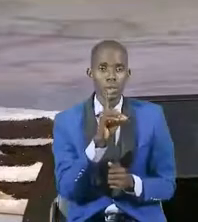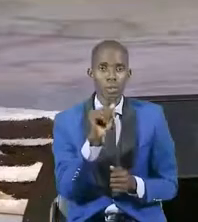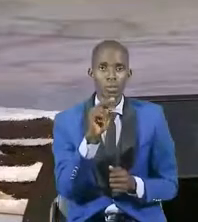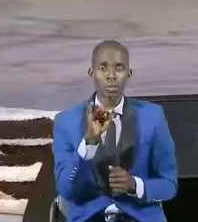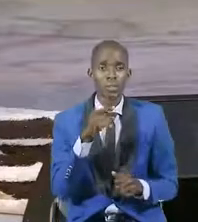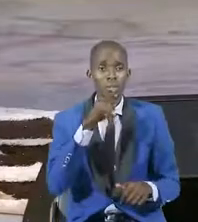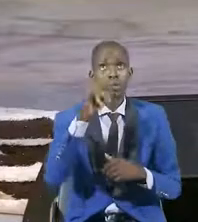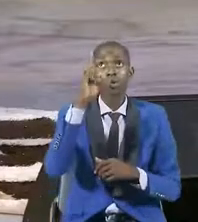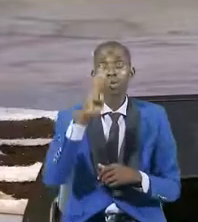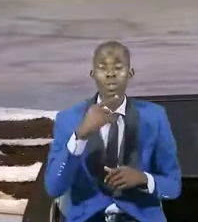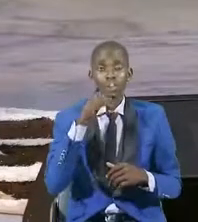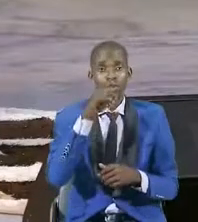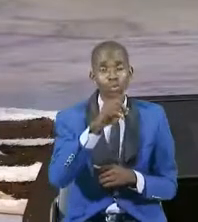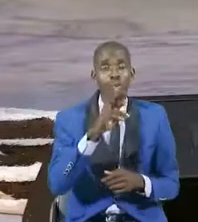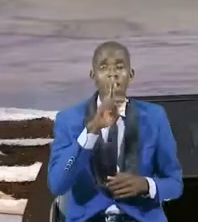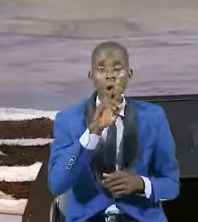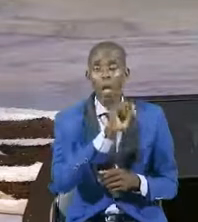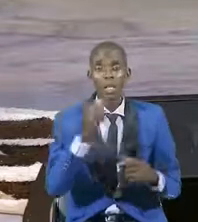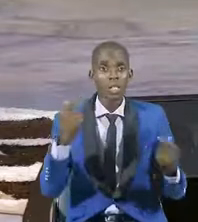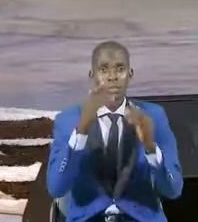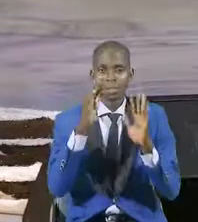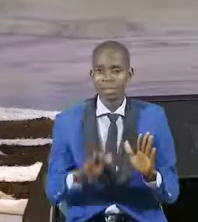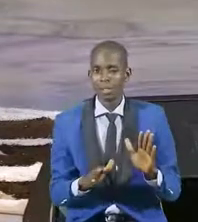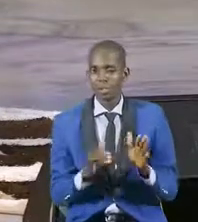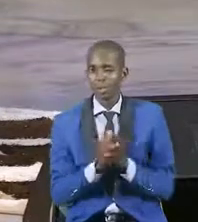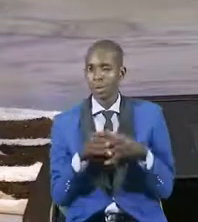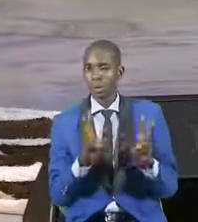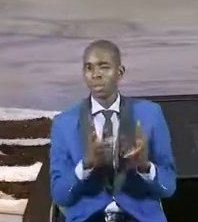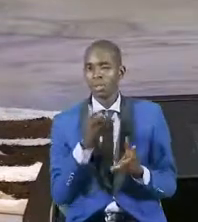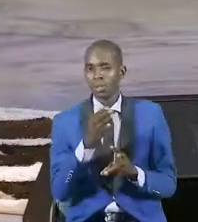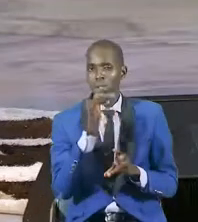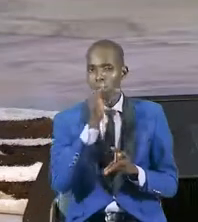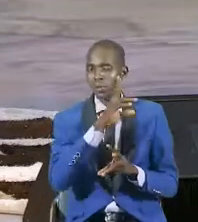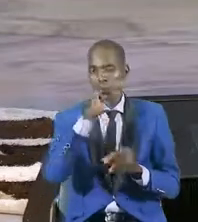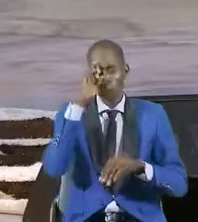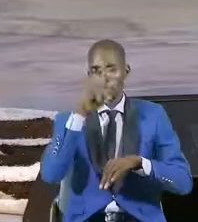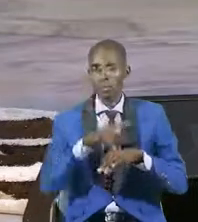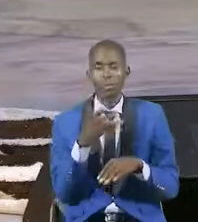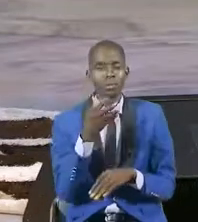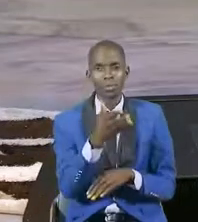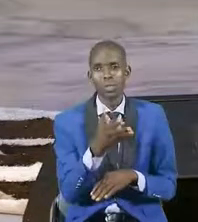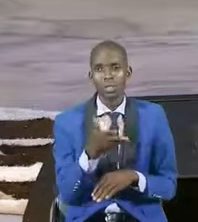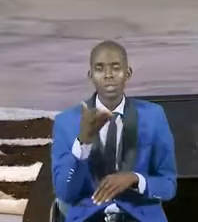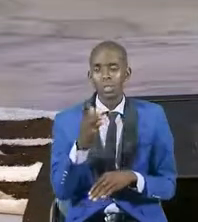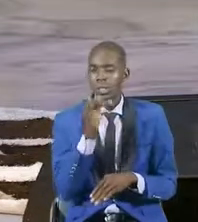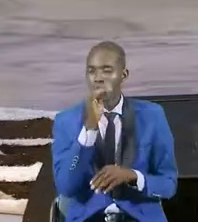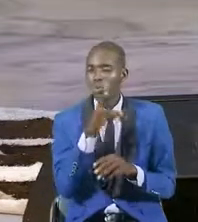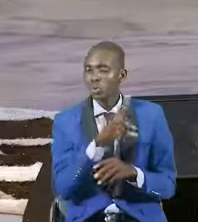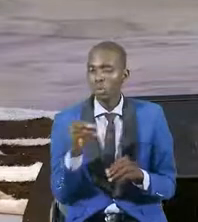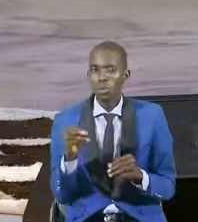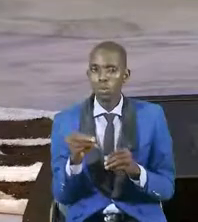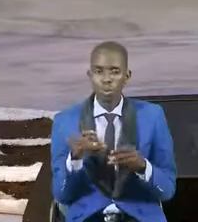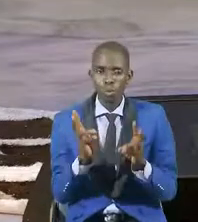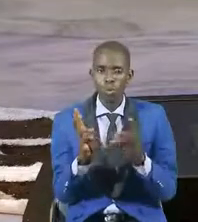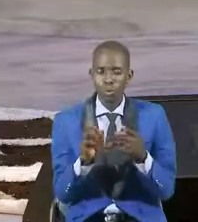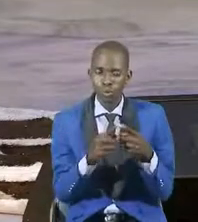de sagesse en cela. Il n'y a pas de tact en cela. Donc, il n'y a pas de méthode qui